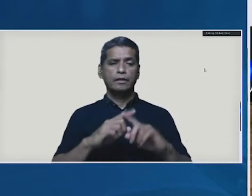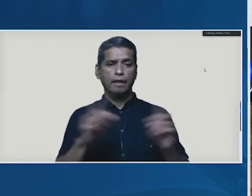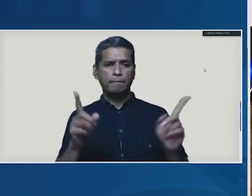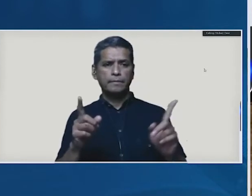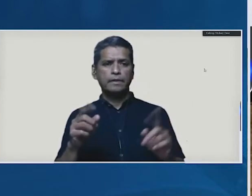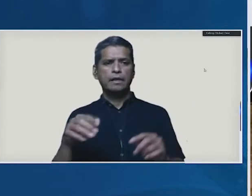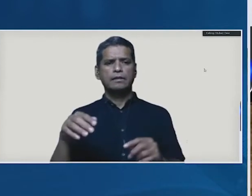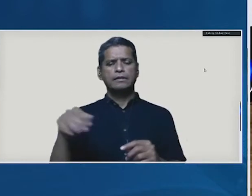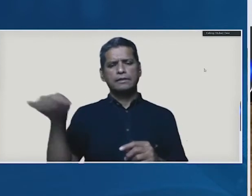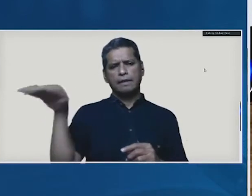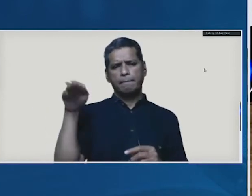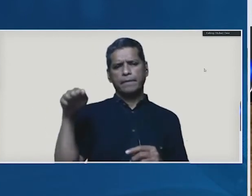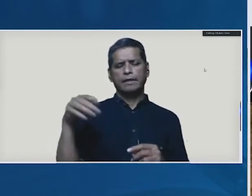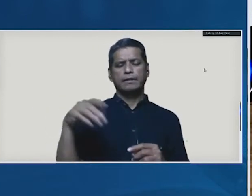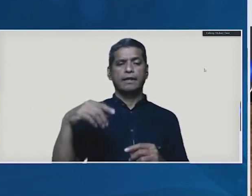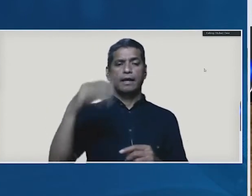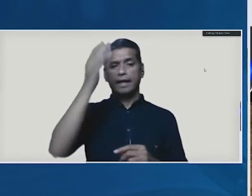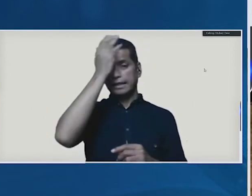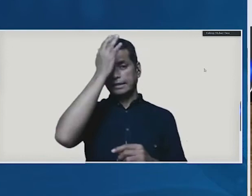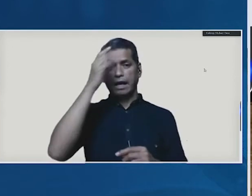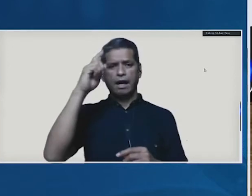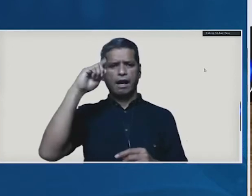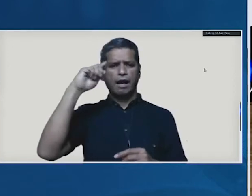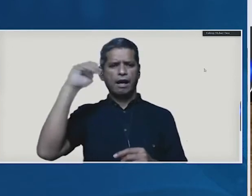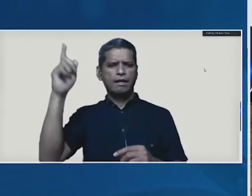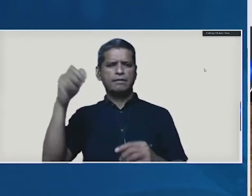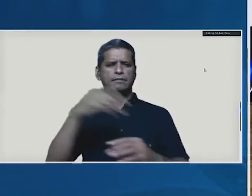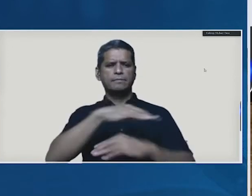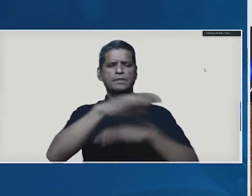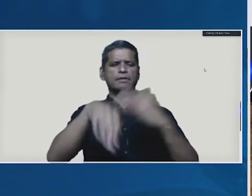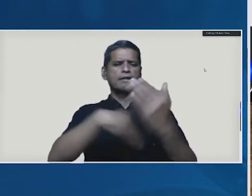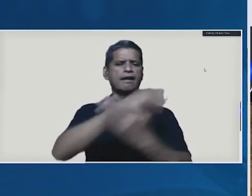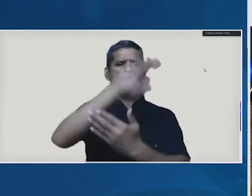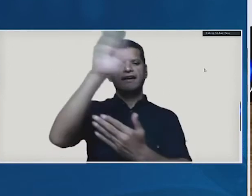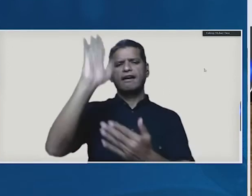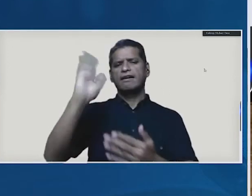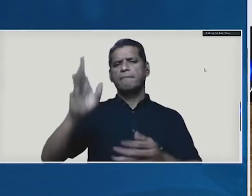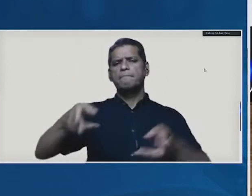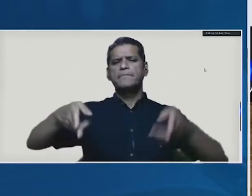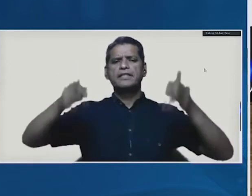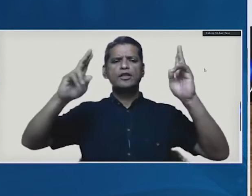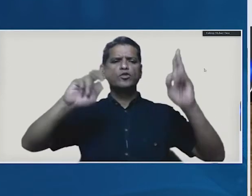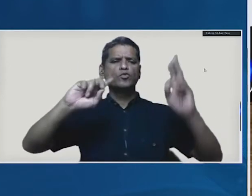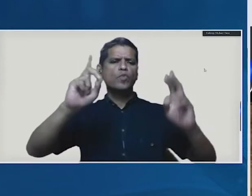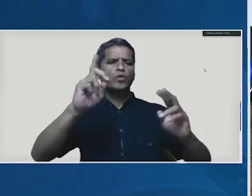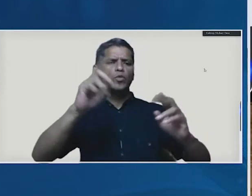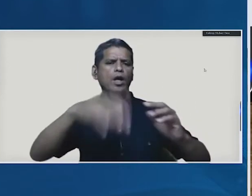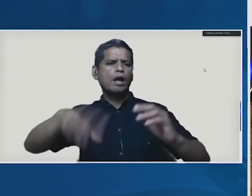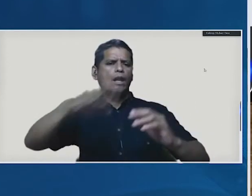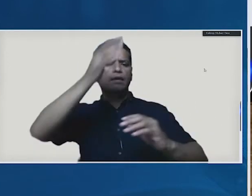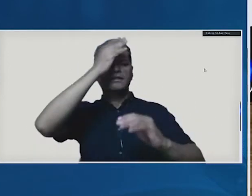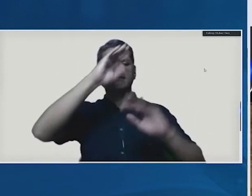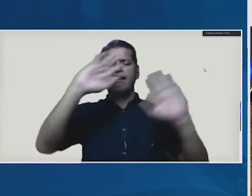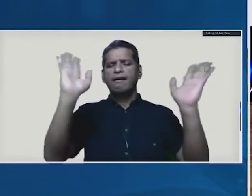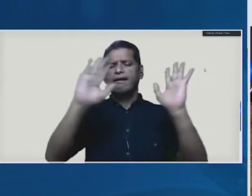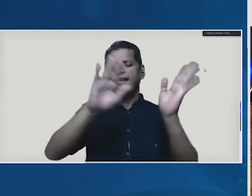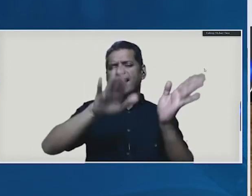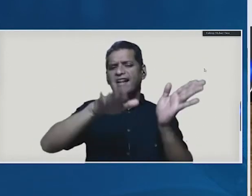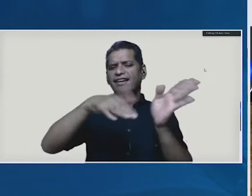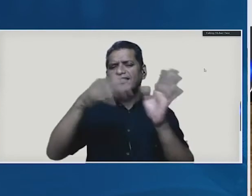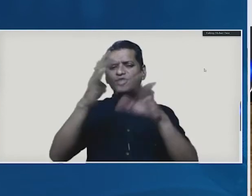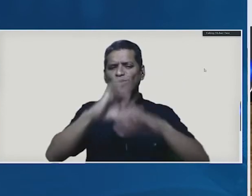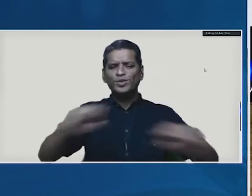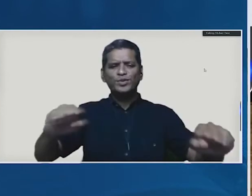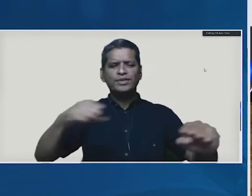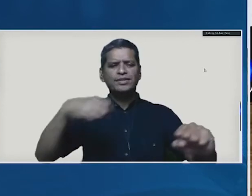raja-raja Allah semesta langit akan mendirikan suatu kerajaan yang tidak akan binasa sampai selama-lamanya dan kekuasaannya tidak akan